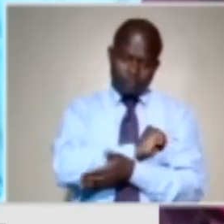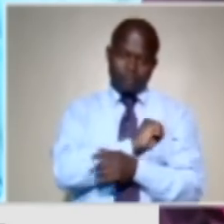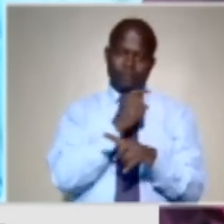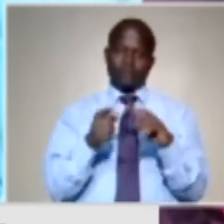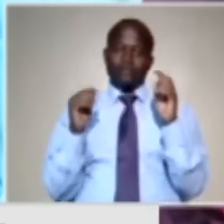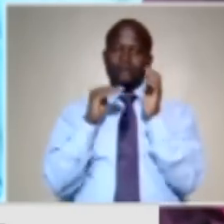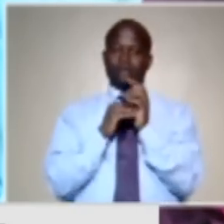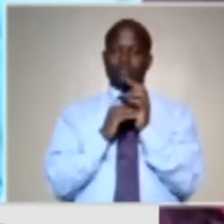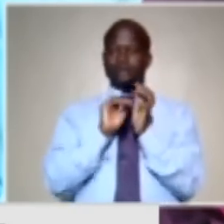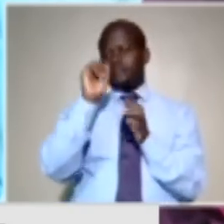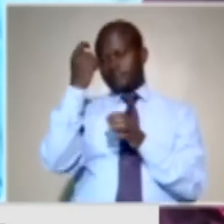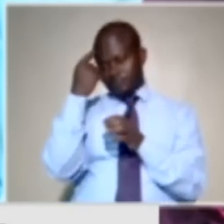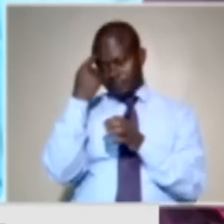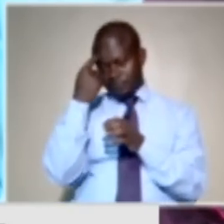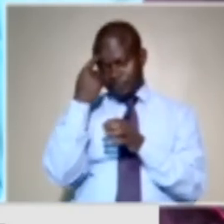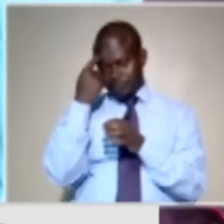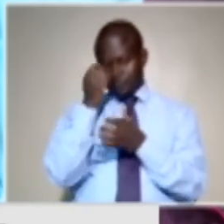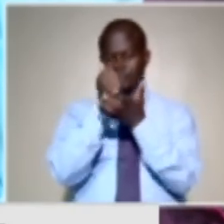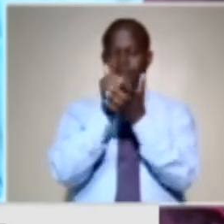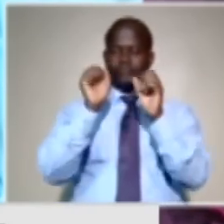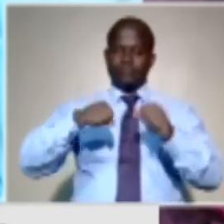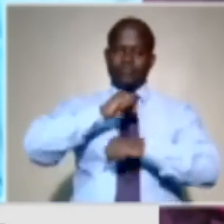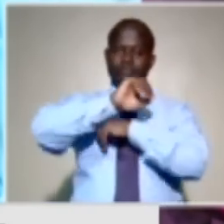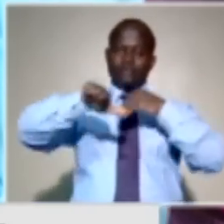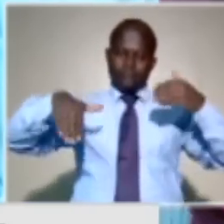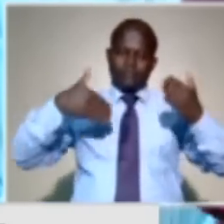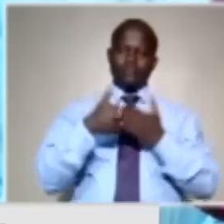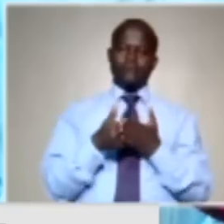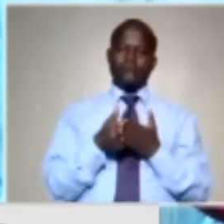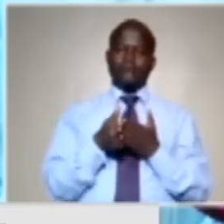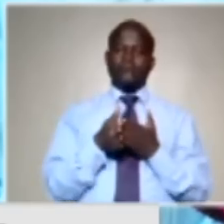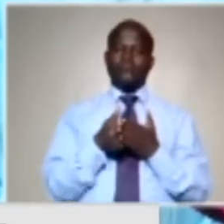kandi leta irabafasha uko ishoboye kose